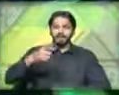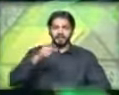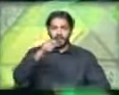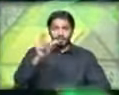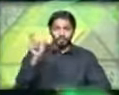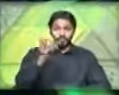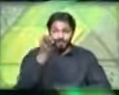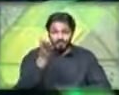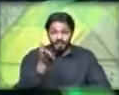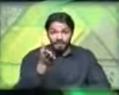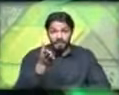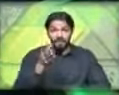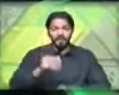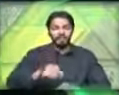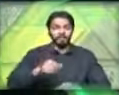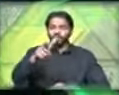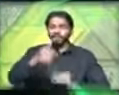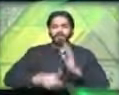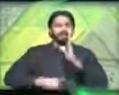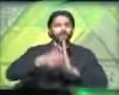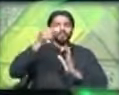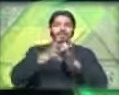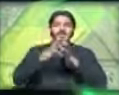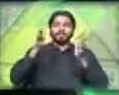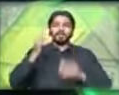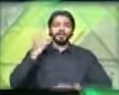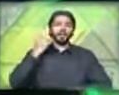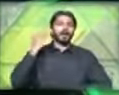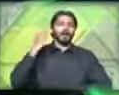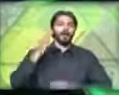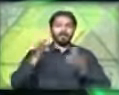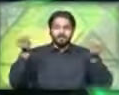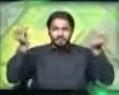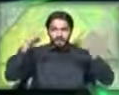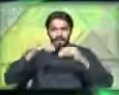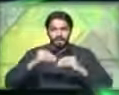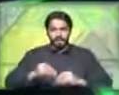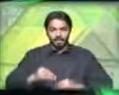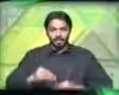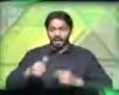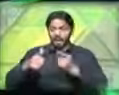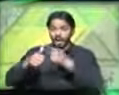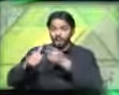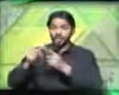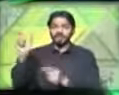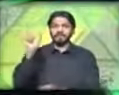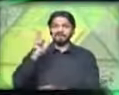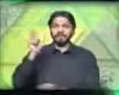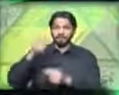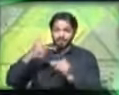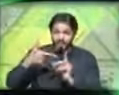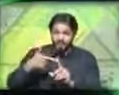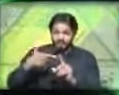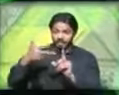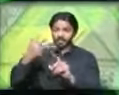عبد بنعمة أشرف ولا أجل من هاتين النعمتين بعد نعمة